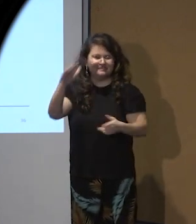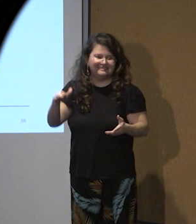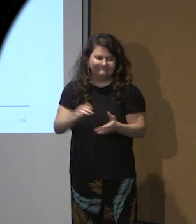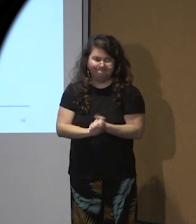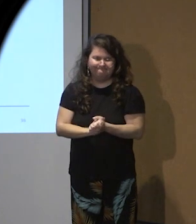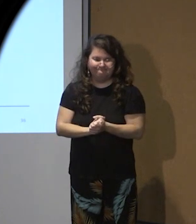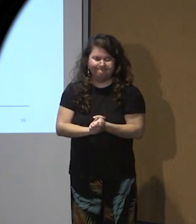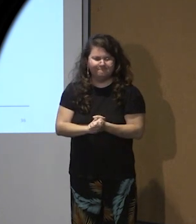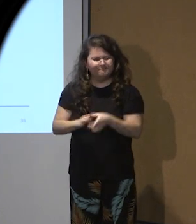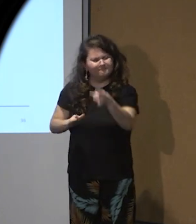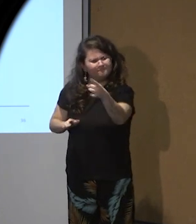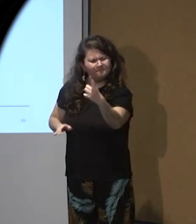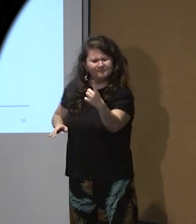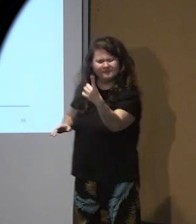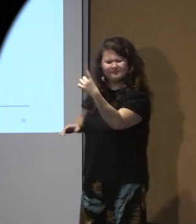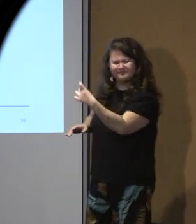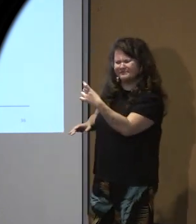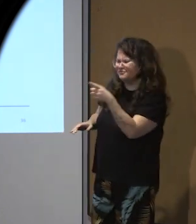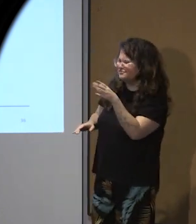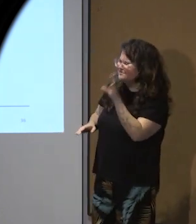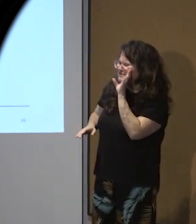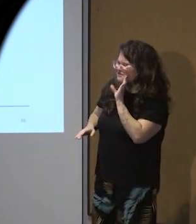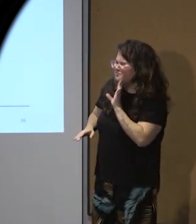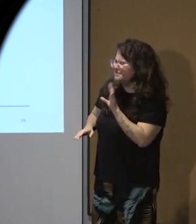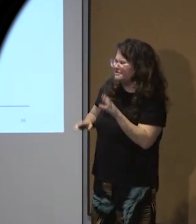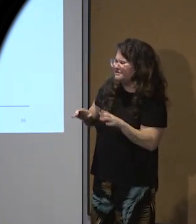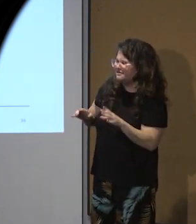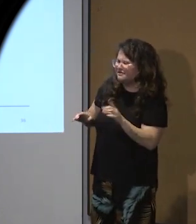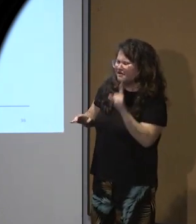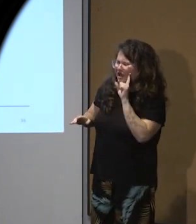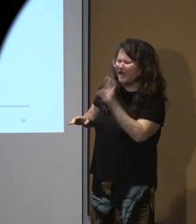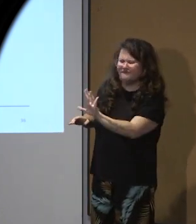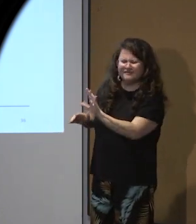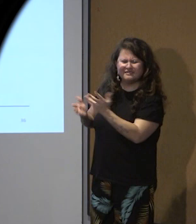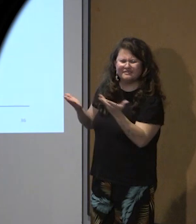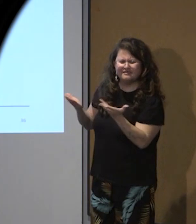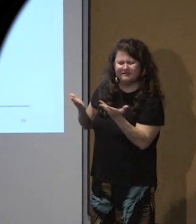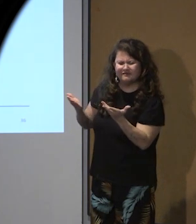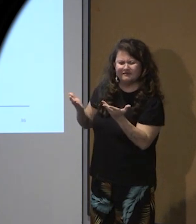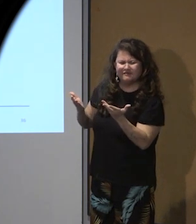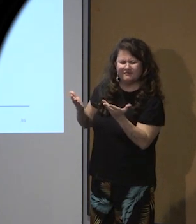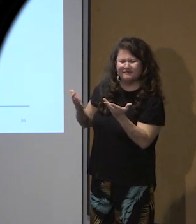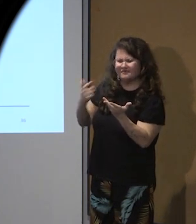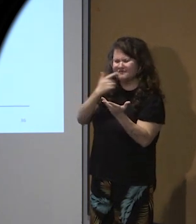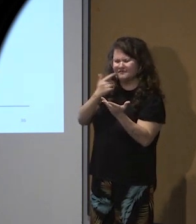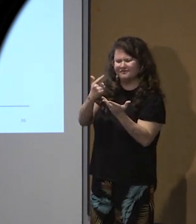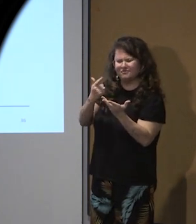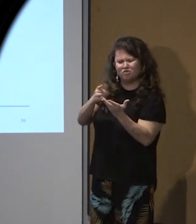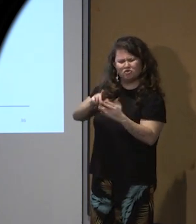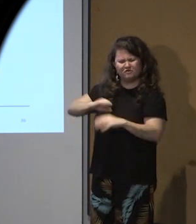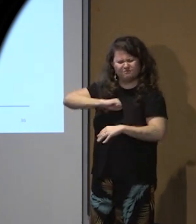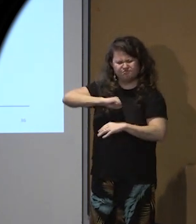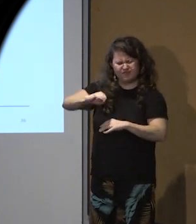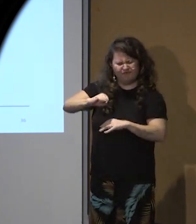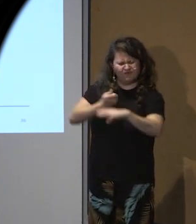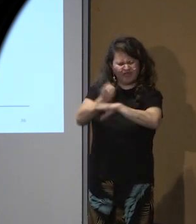salle. Oui, s'il vous plaît. Qu'est-ce que vous pensez des trails, même plus précisément des ultra-trails C'est à la mode. Qui deviennent